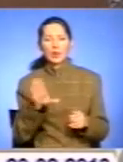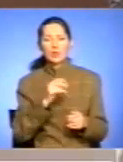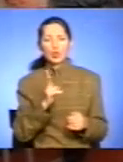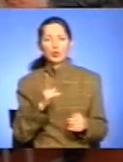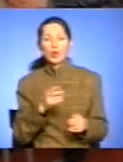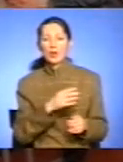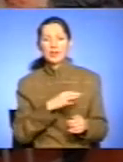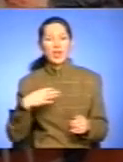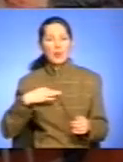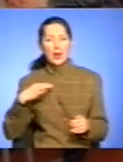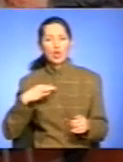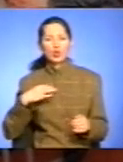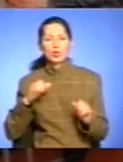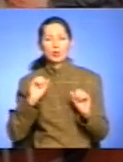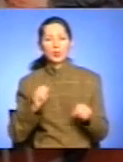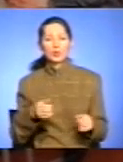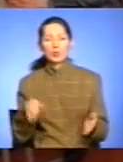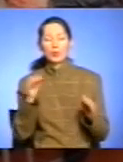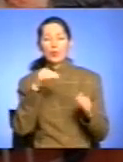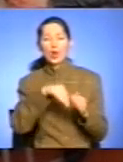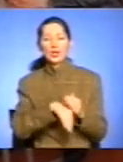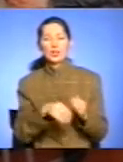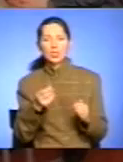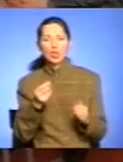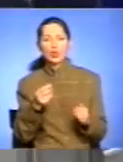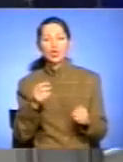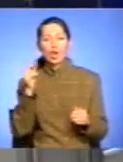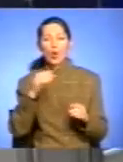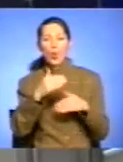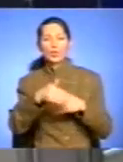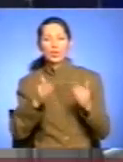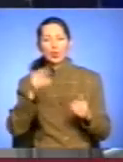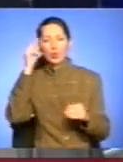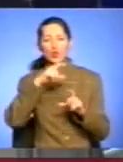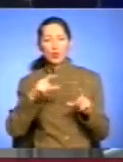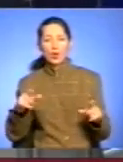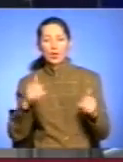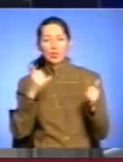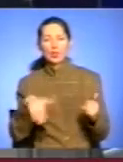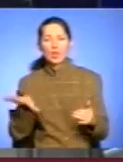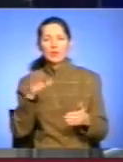Сліпого. Оля чекає вашої допомоги! На сьогодні це